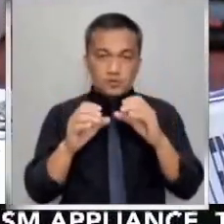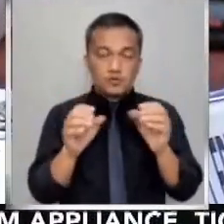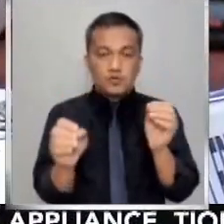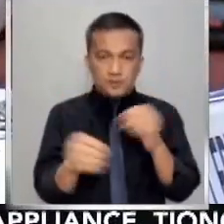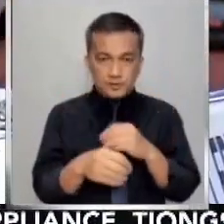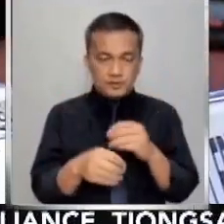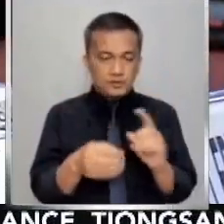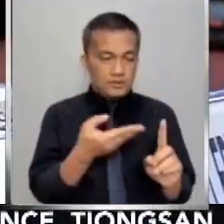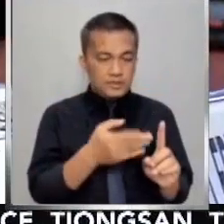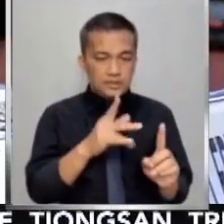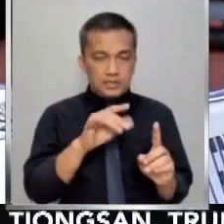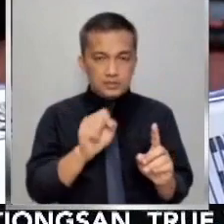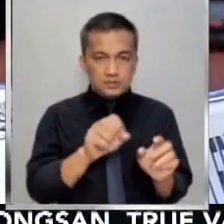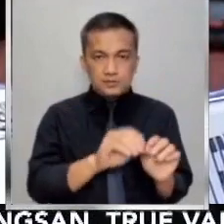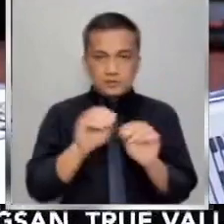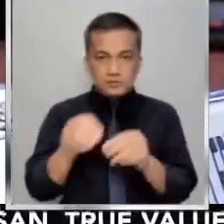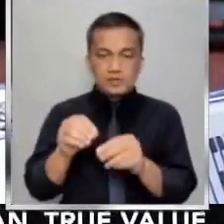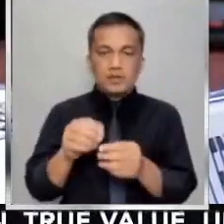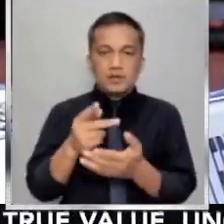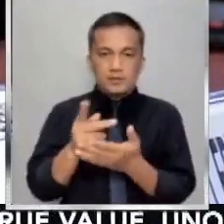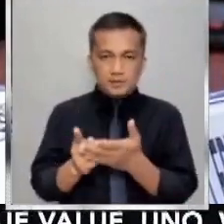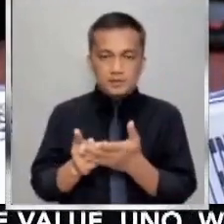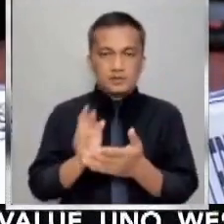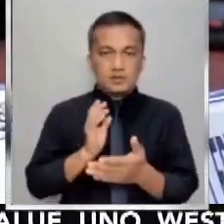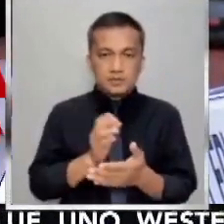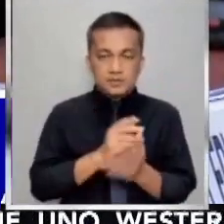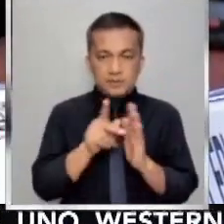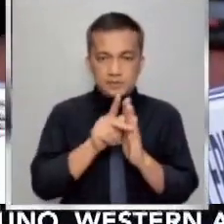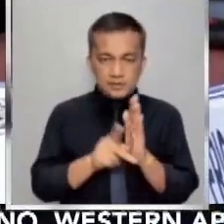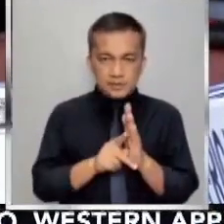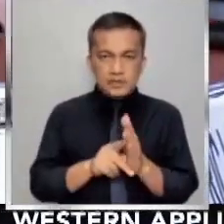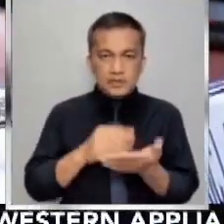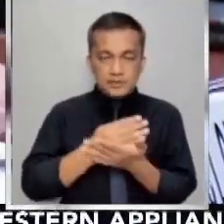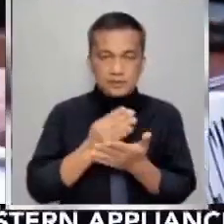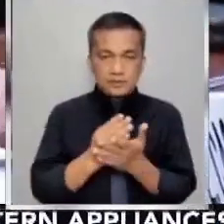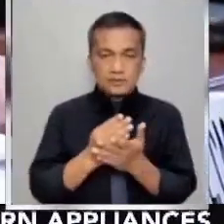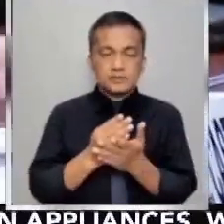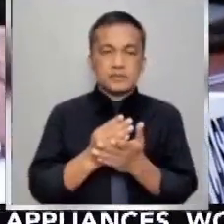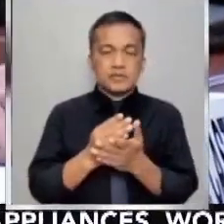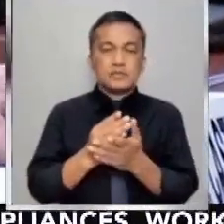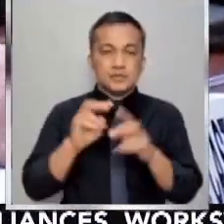bahagi si Carlos ng Congressional Policy and Budget Research Department ng Kamara.